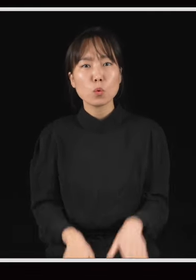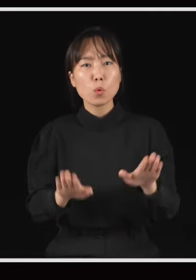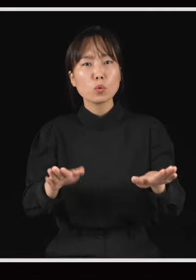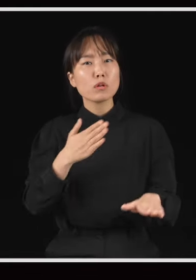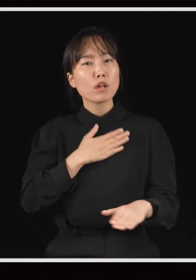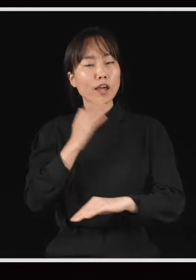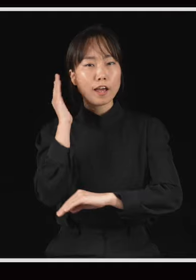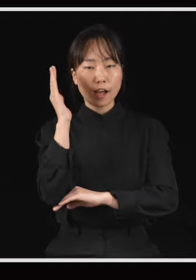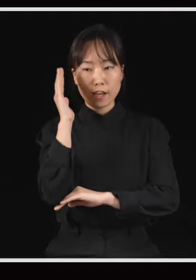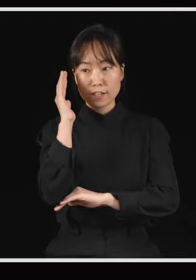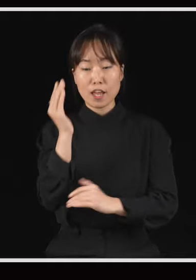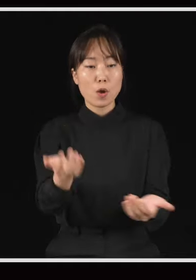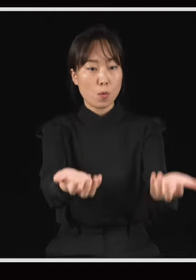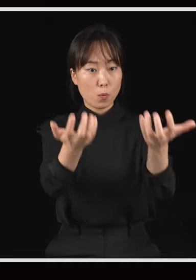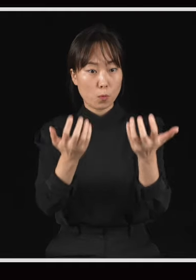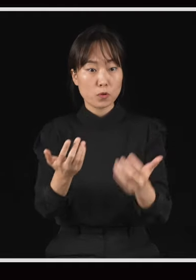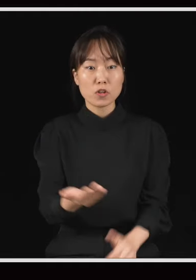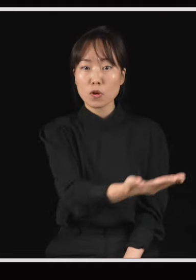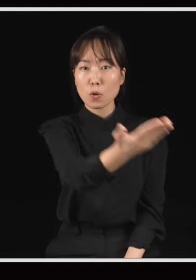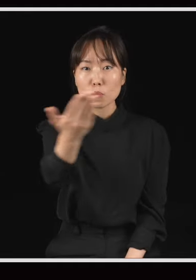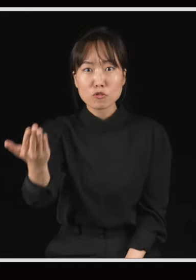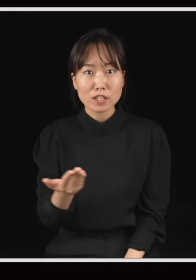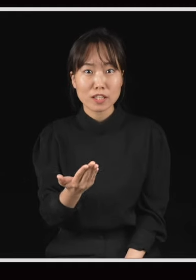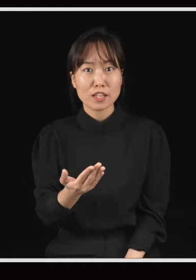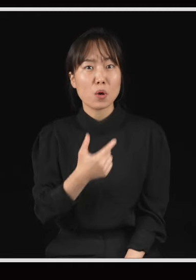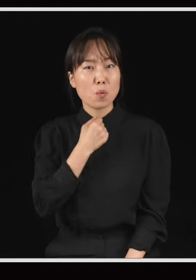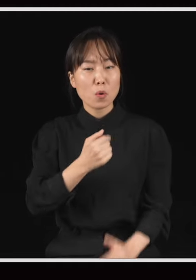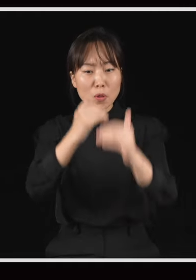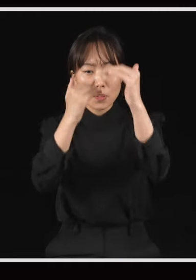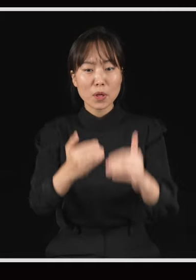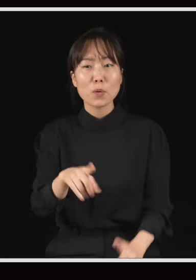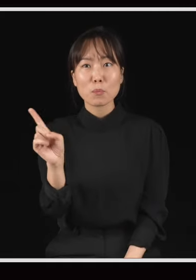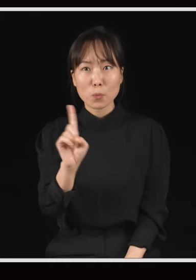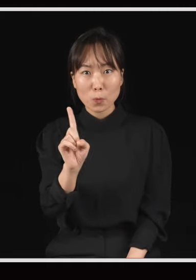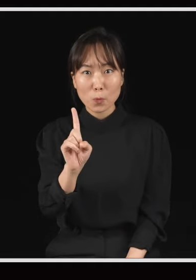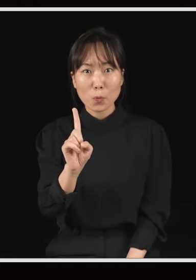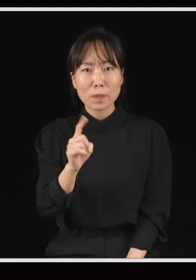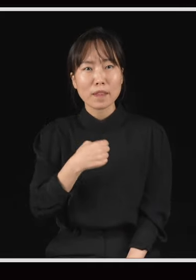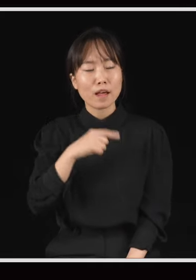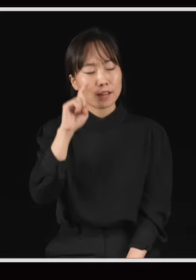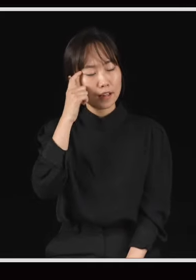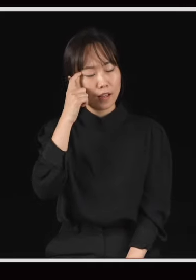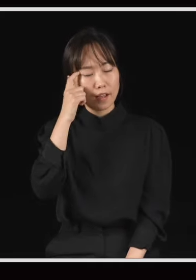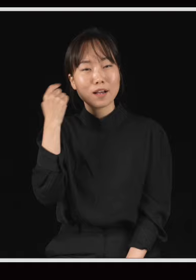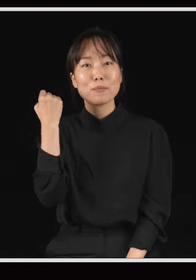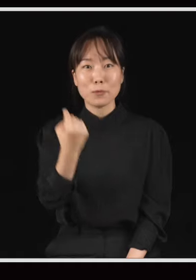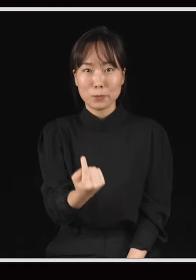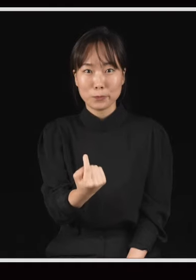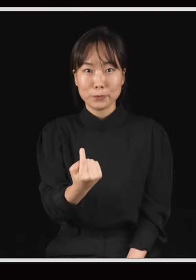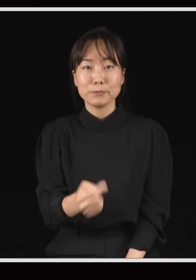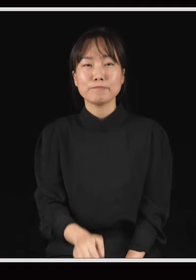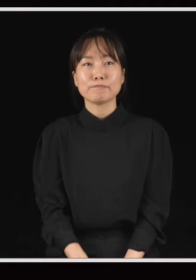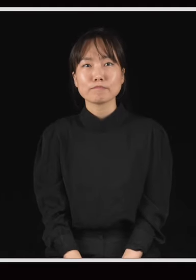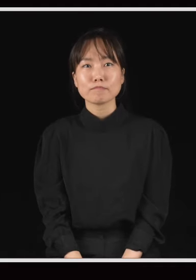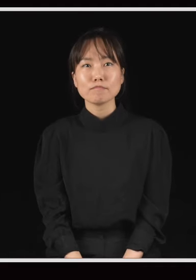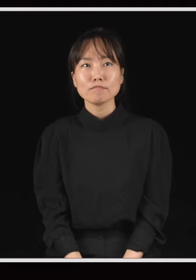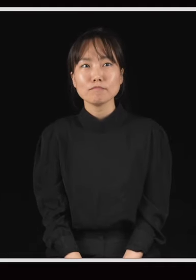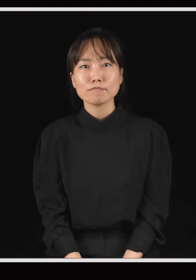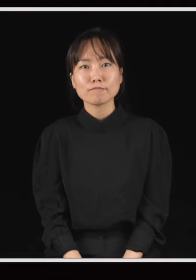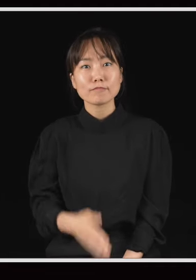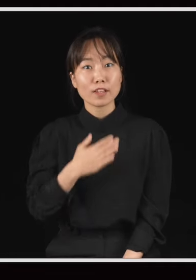여기까지 오셔서 제 강의를 들으시는 분들은 어떤 것을 원하시고 오실까에 대해서 굉장히 고민을 많이 했거든요. 그러니까